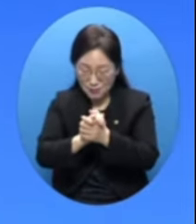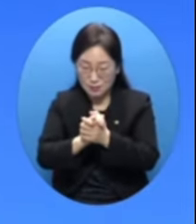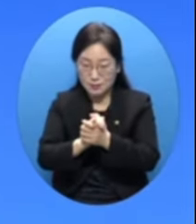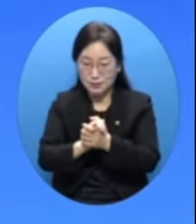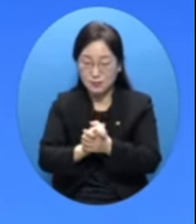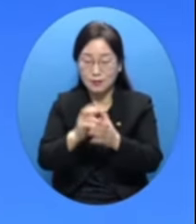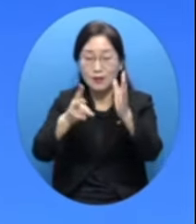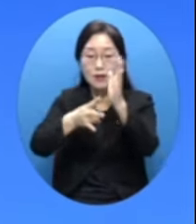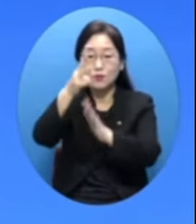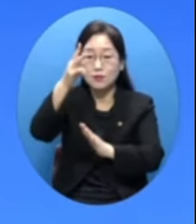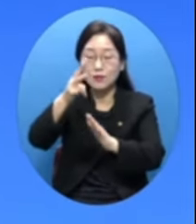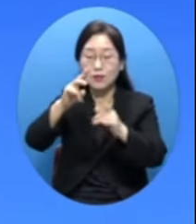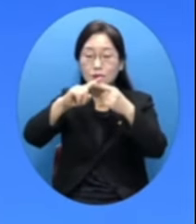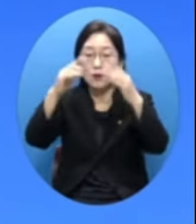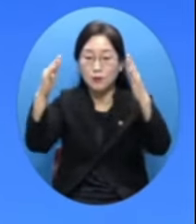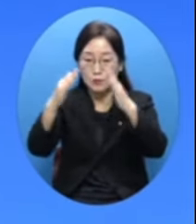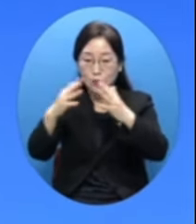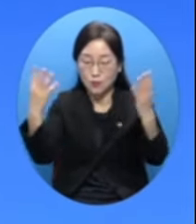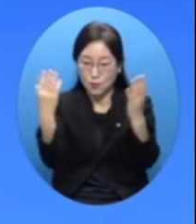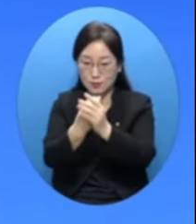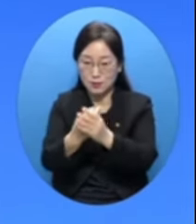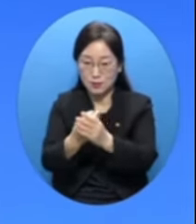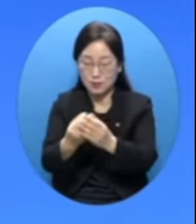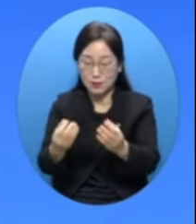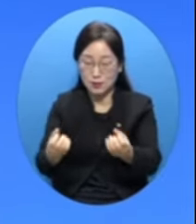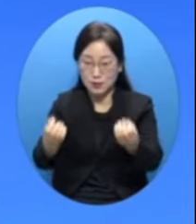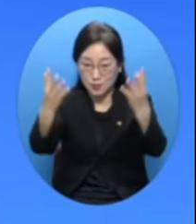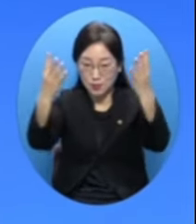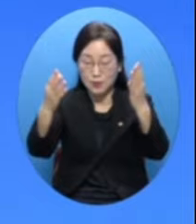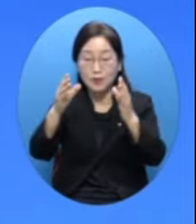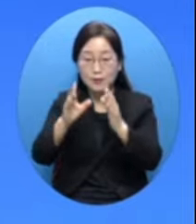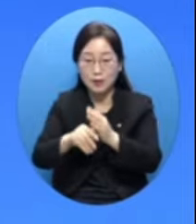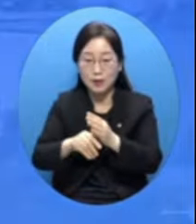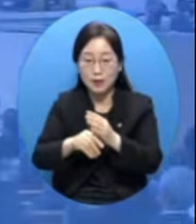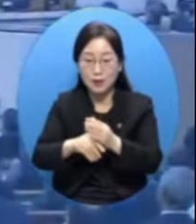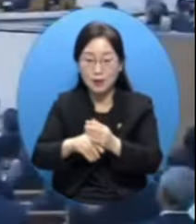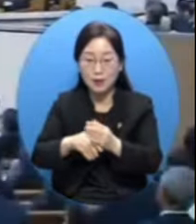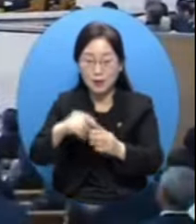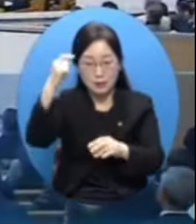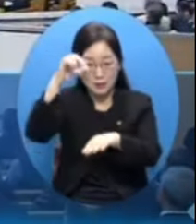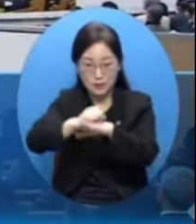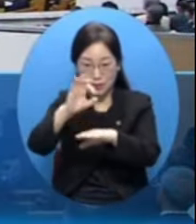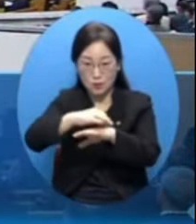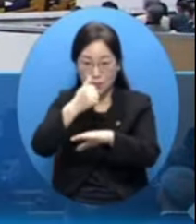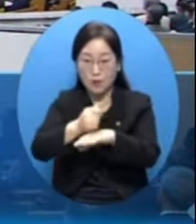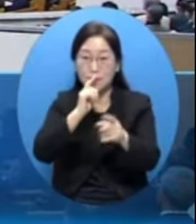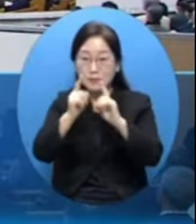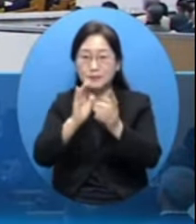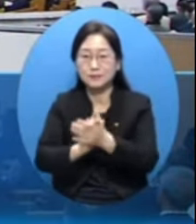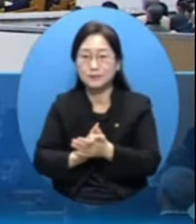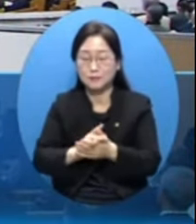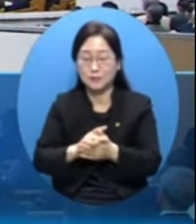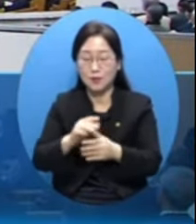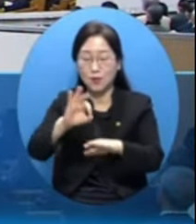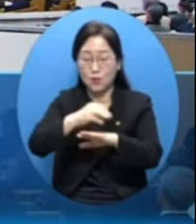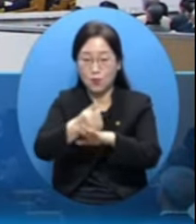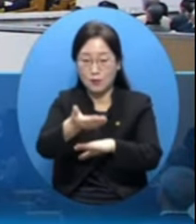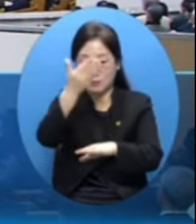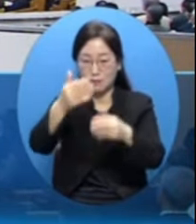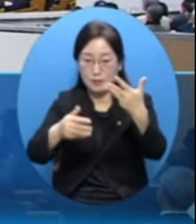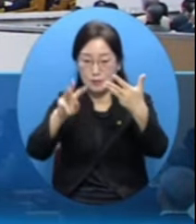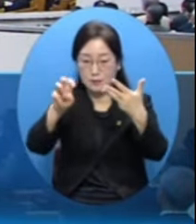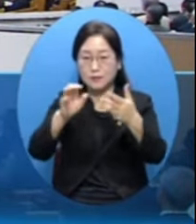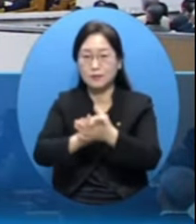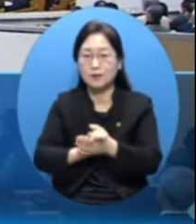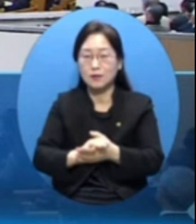예루살렘 성전이 다 지어지고 성전 봉헌식 때 솔로몬 왕이 이렇게 기도했습니다. 열왕기상 8장 3절에 주의 종과